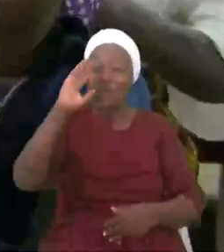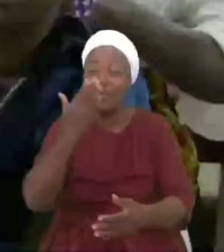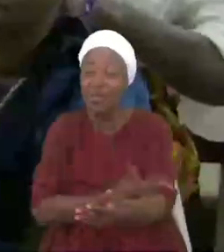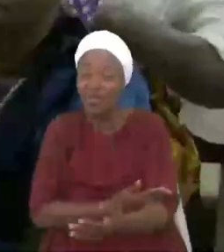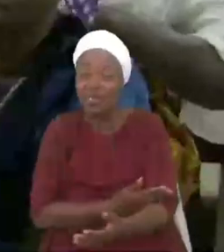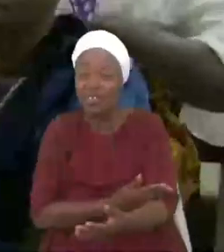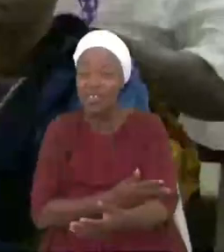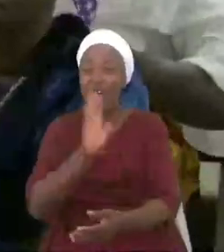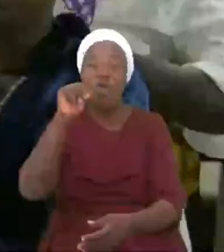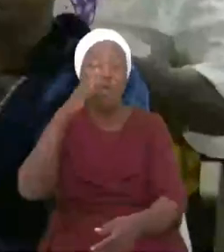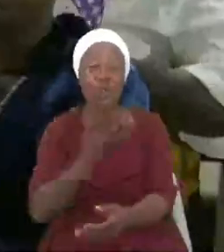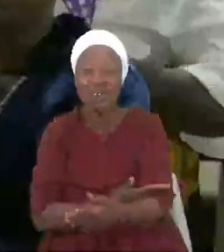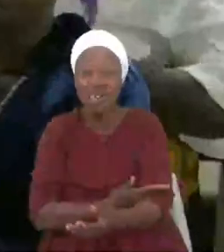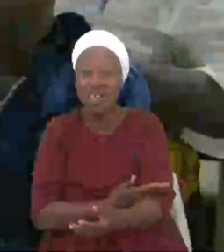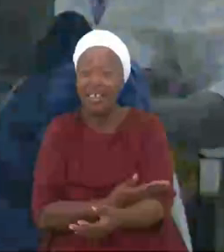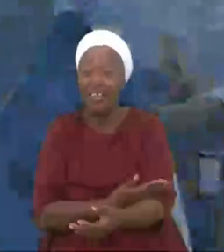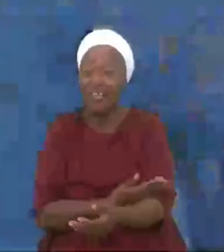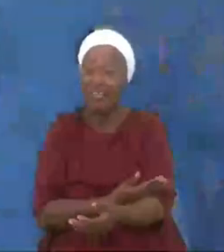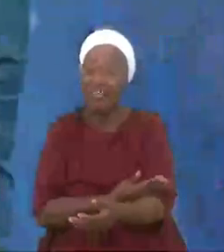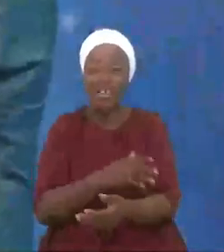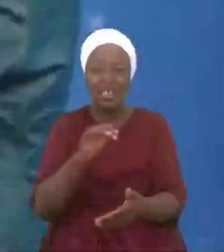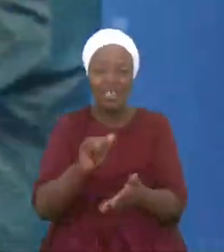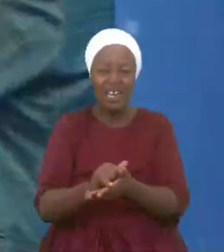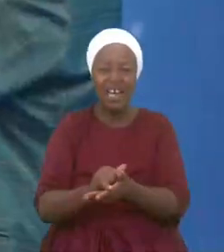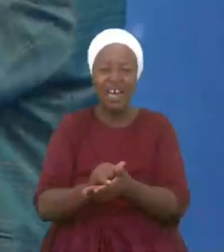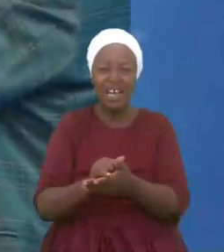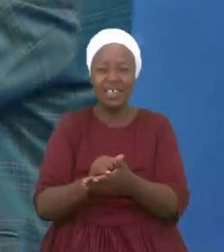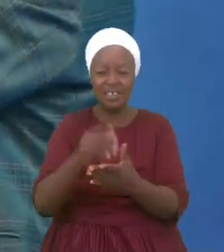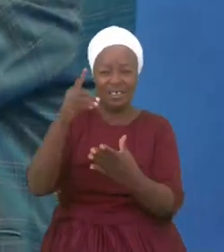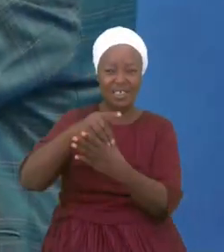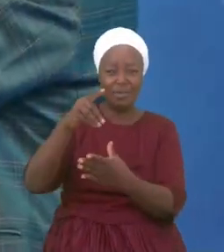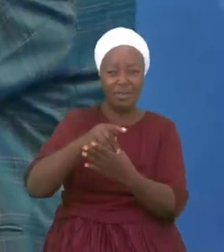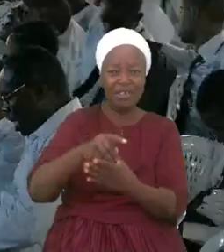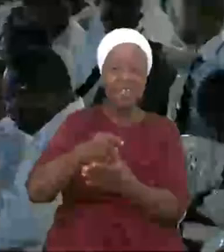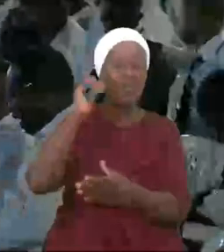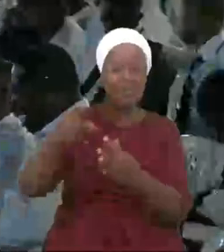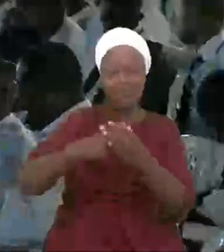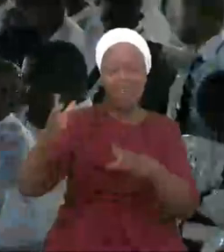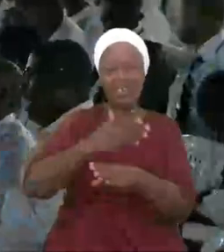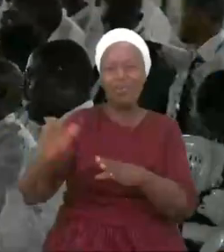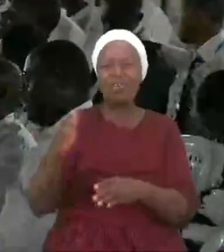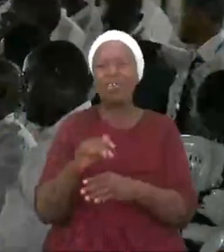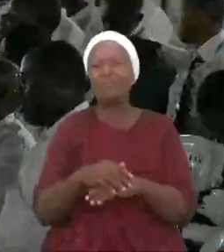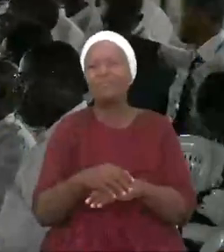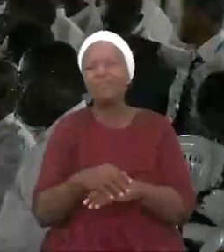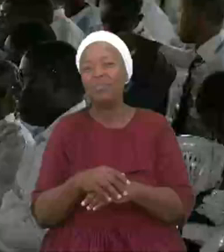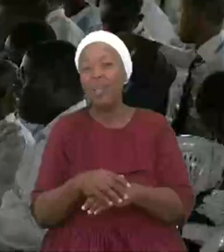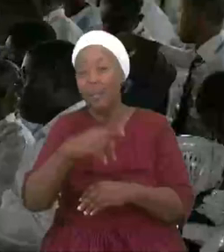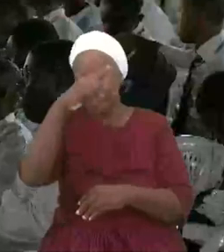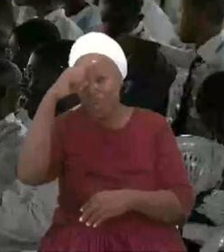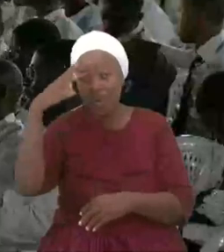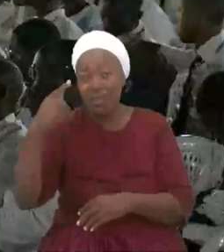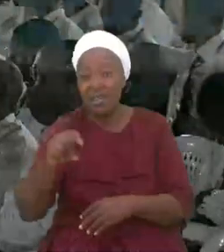il n'y a plus de maladies dans ta femme ton fils ta fille cette déformation